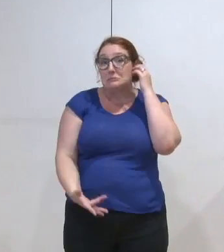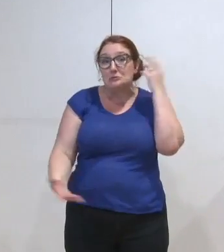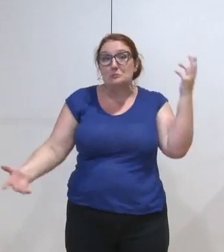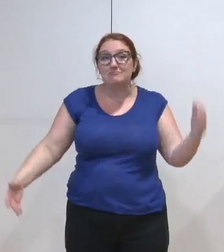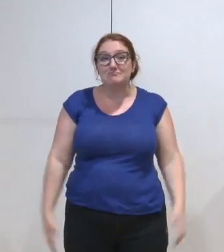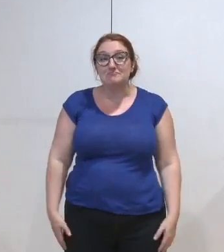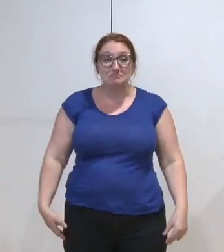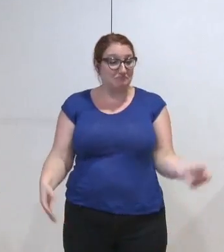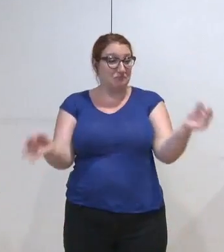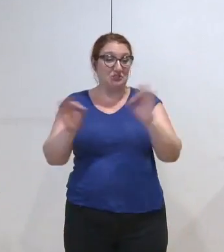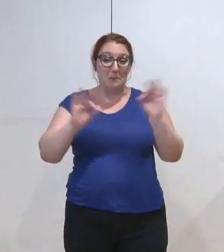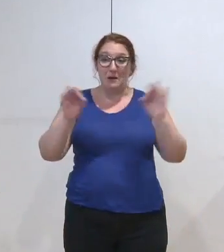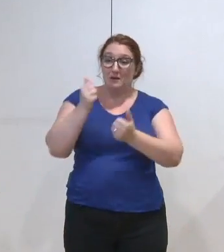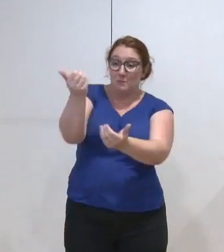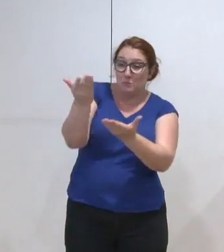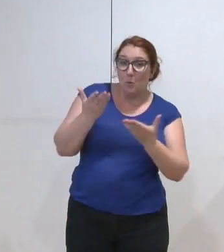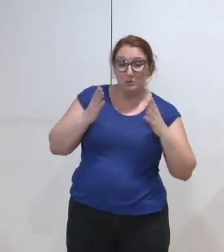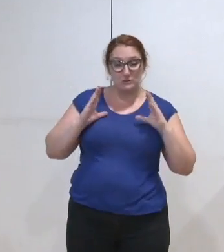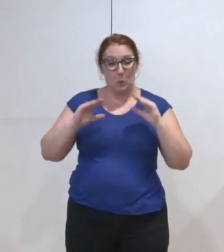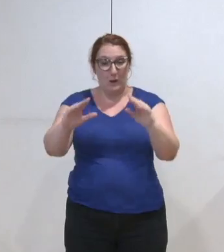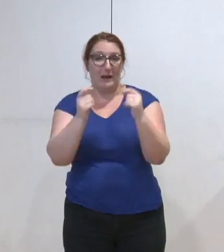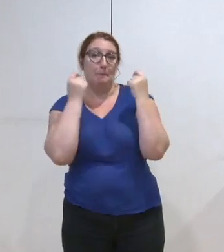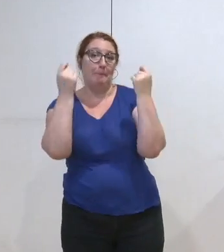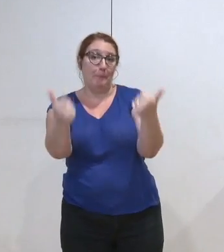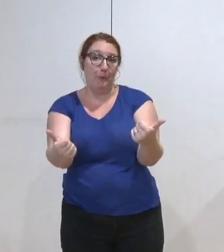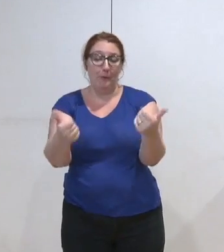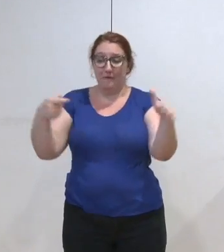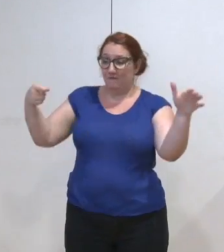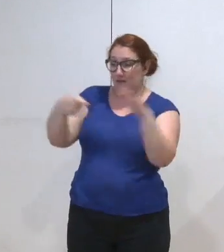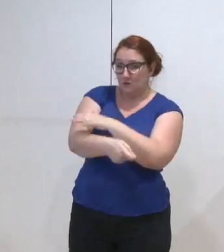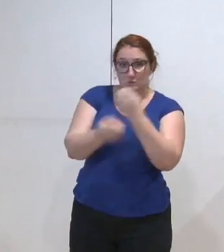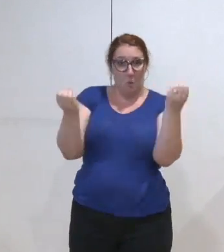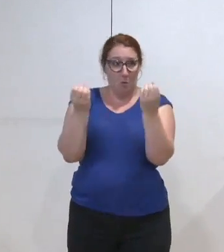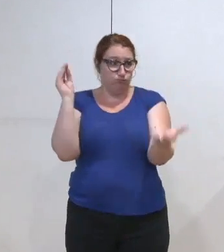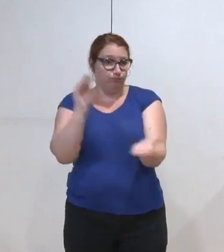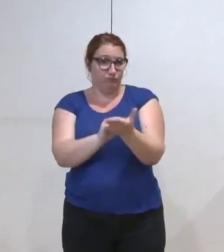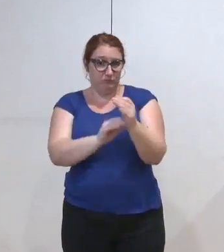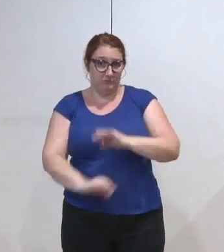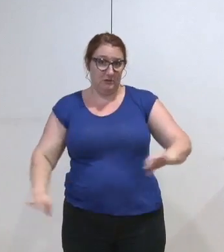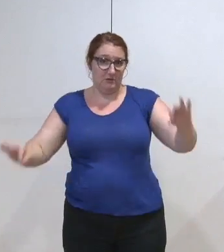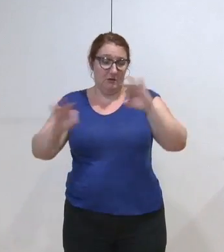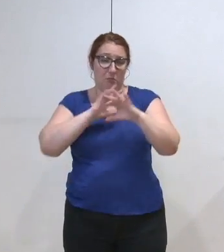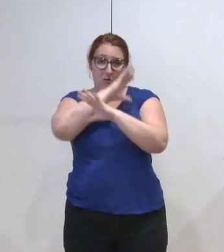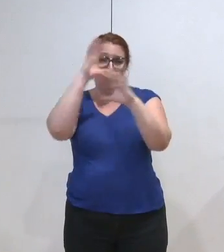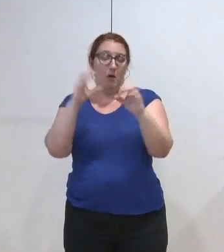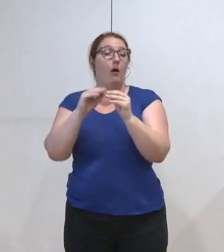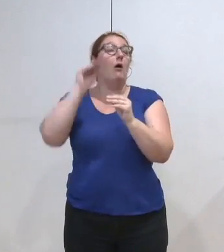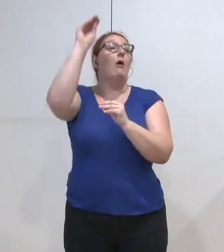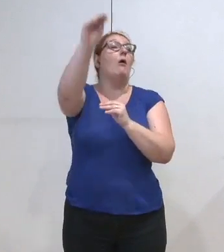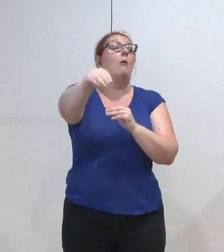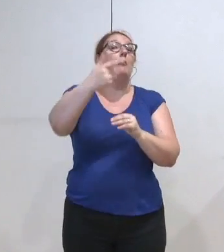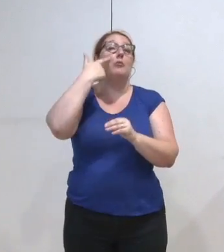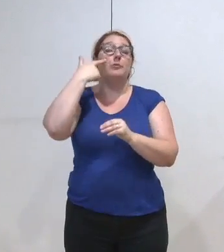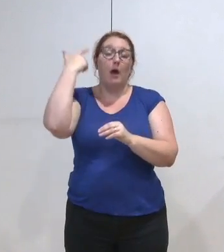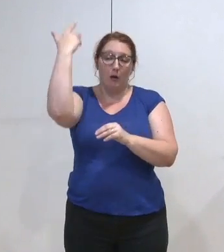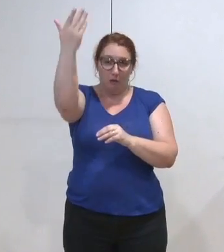déception peu de propositions concrètes aucun axe de financement tout cela est renvoyé à plus tard alors